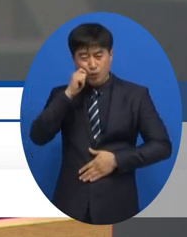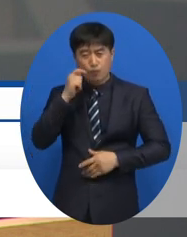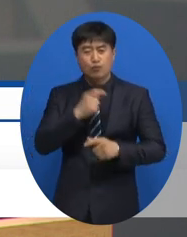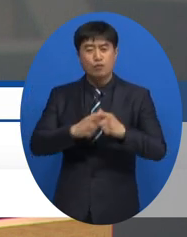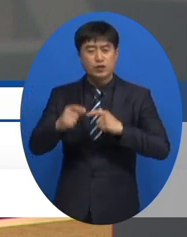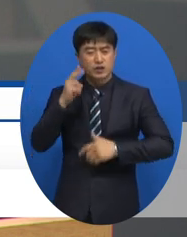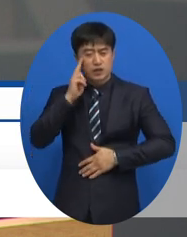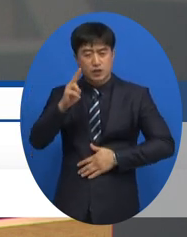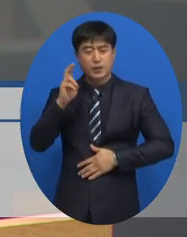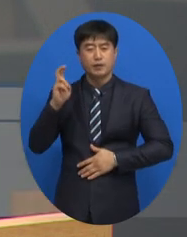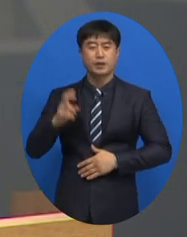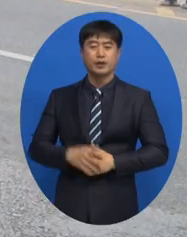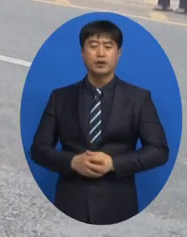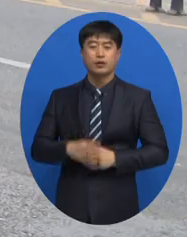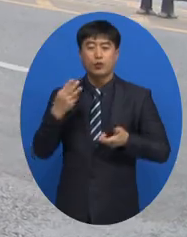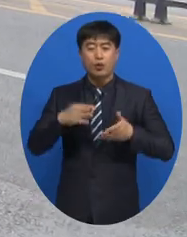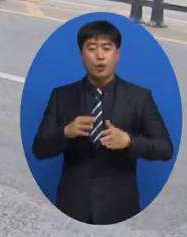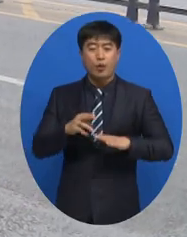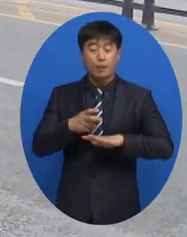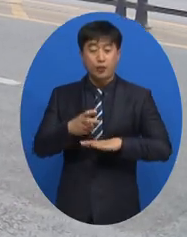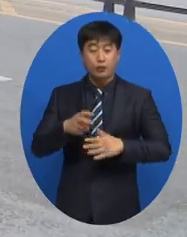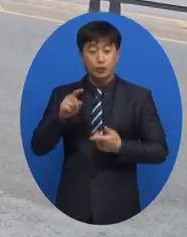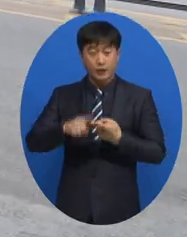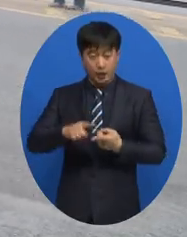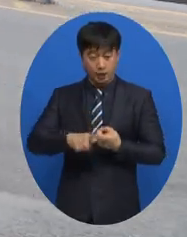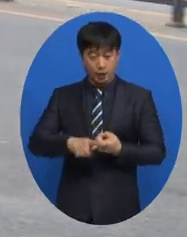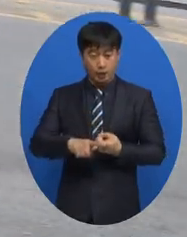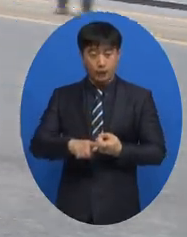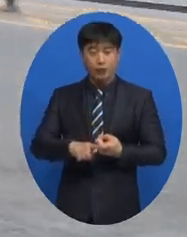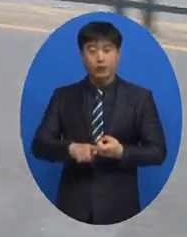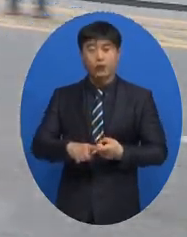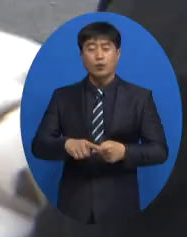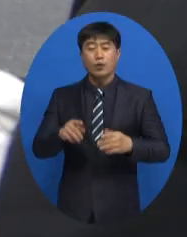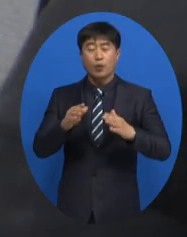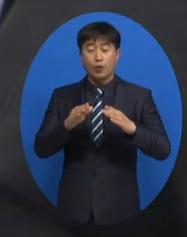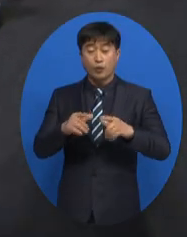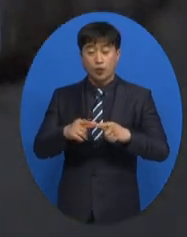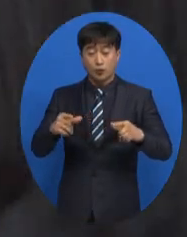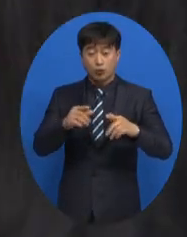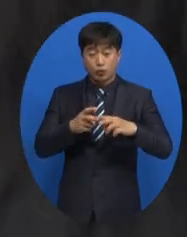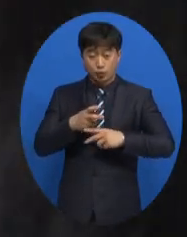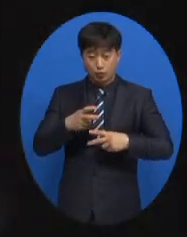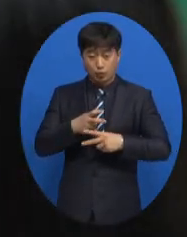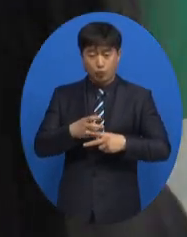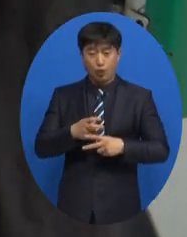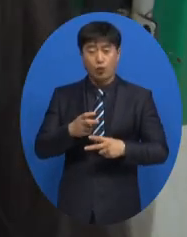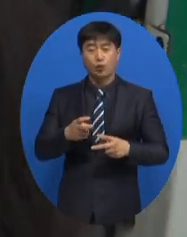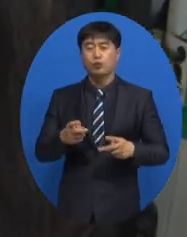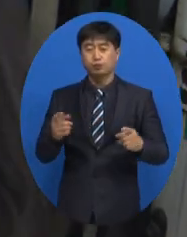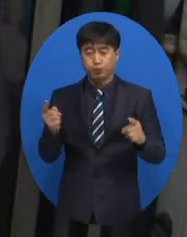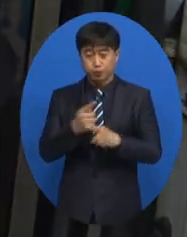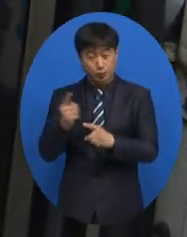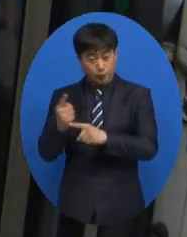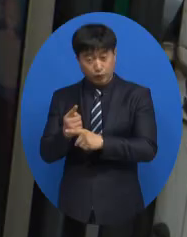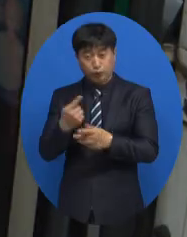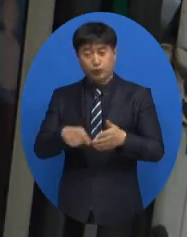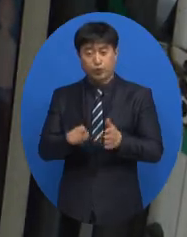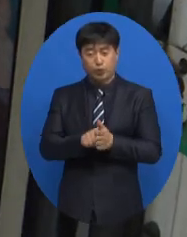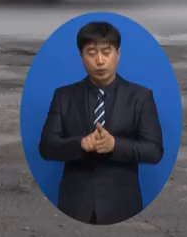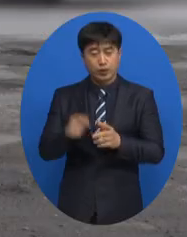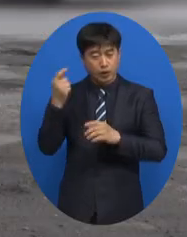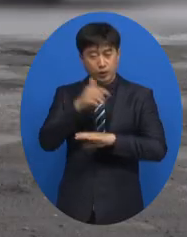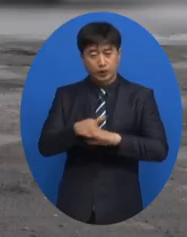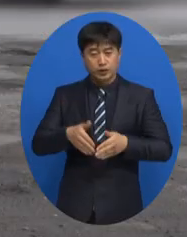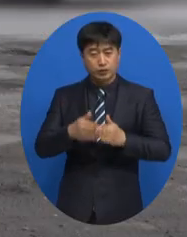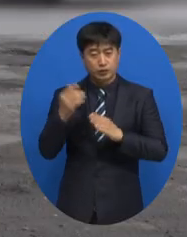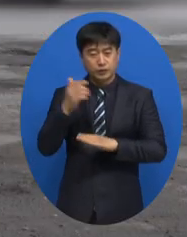어려움은 더 커질 것입니다. 도는 버스 요금 동결을 시작으로 대중교통 체계를 개선하기 위한 중장기 대책을 마련할 계획.